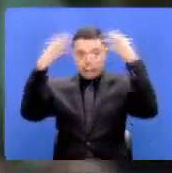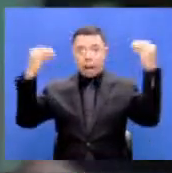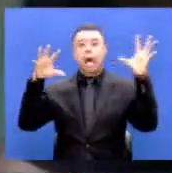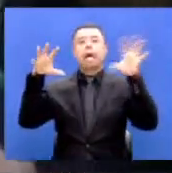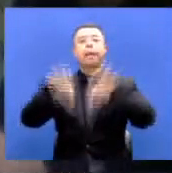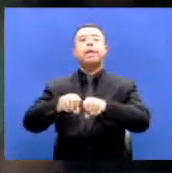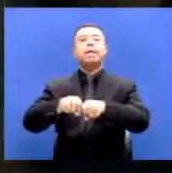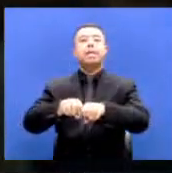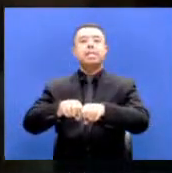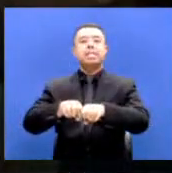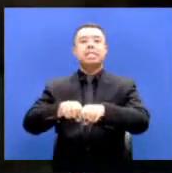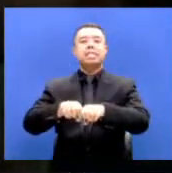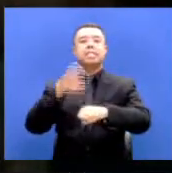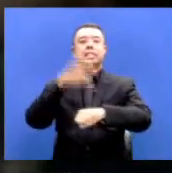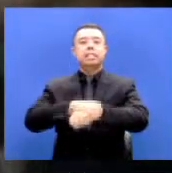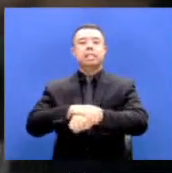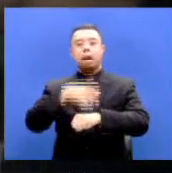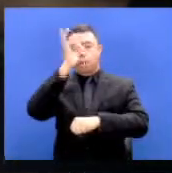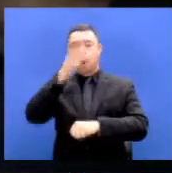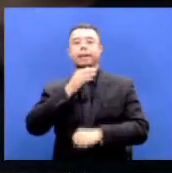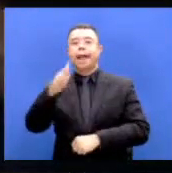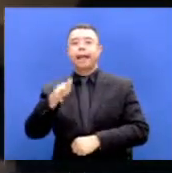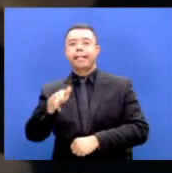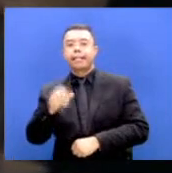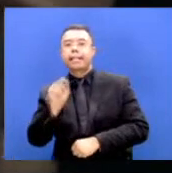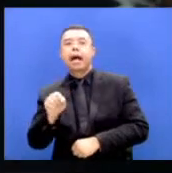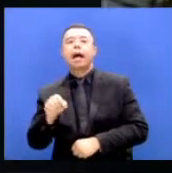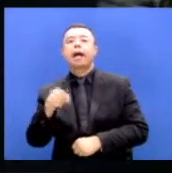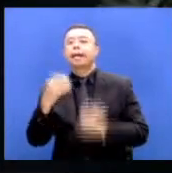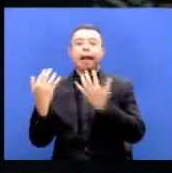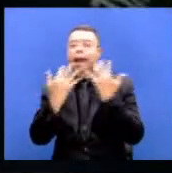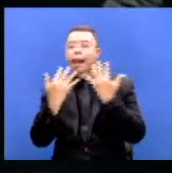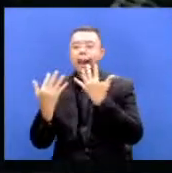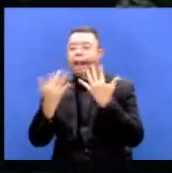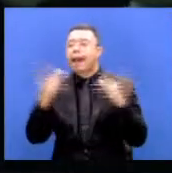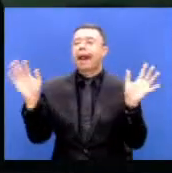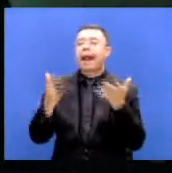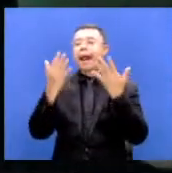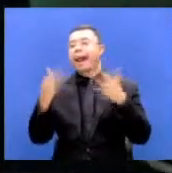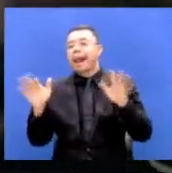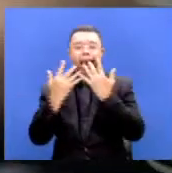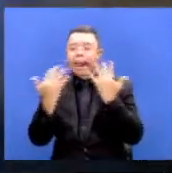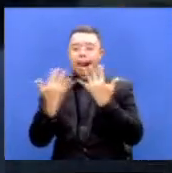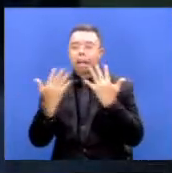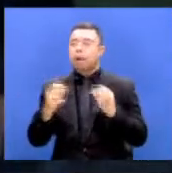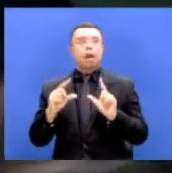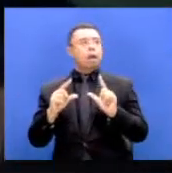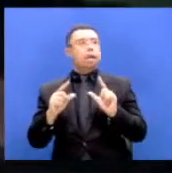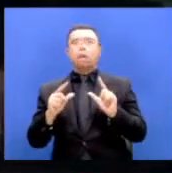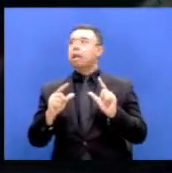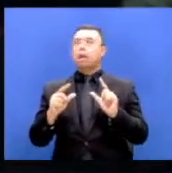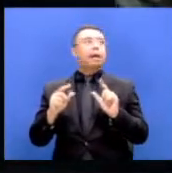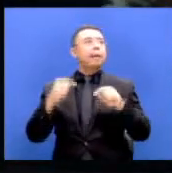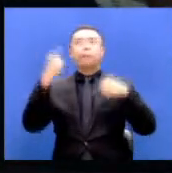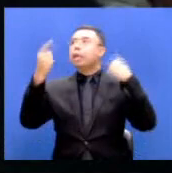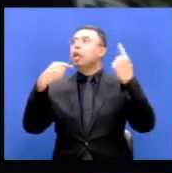penggerebekan. Uniknya, polisi yang membangunkan pelaku sempat menyanyikan lagu ulang tahun hingga membuat dirinya